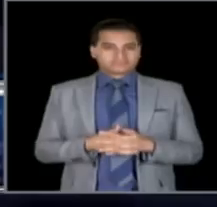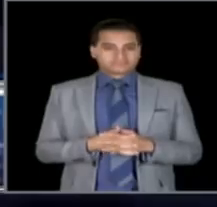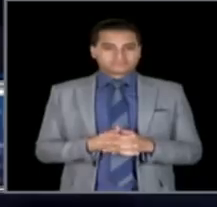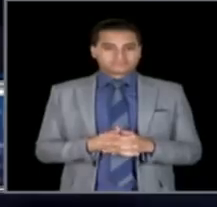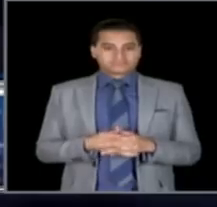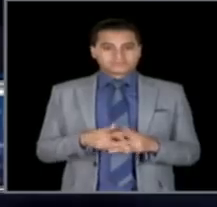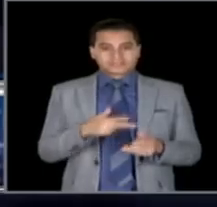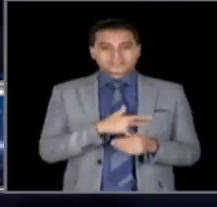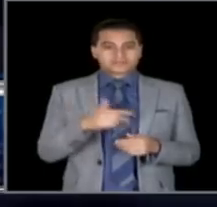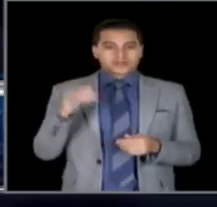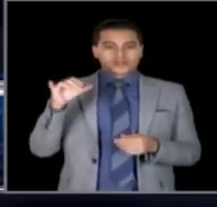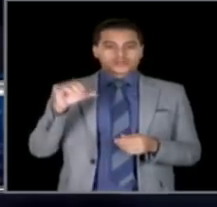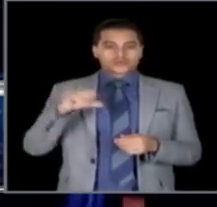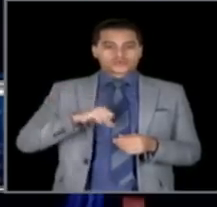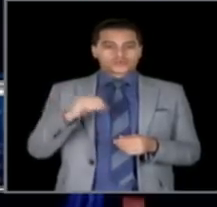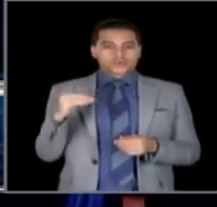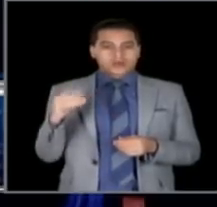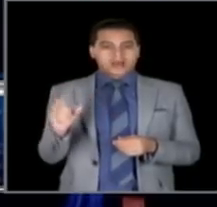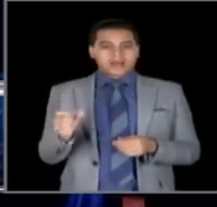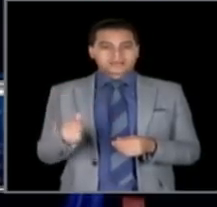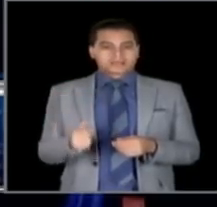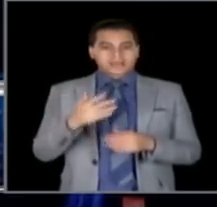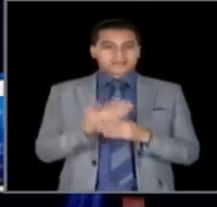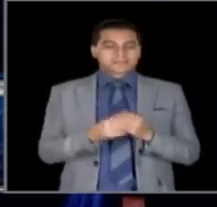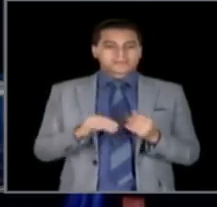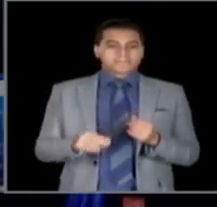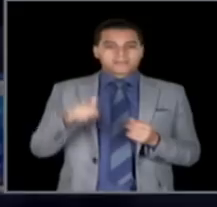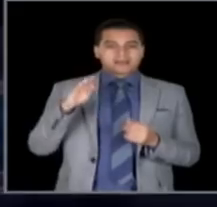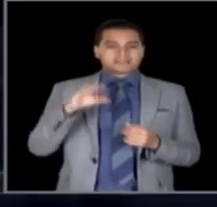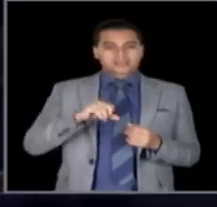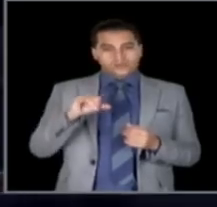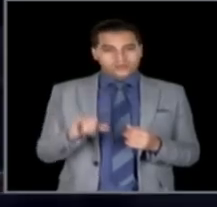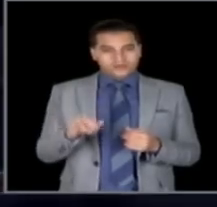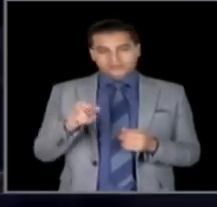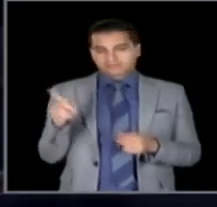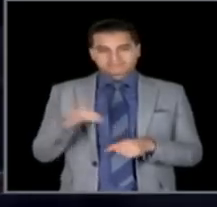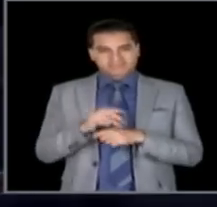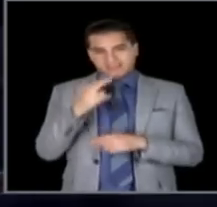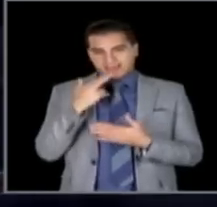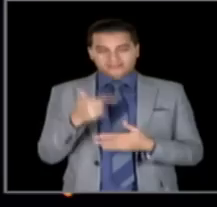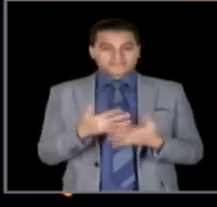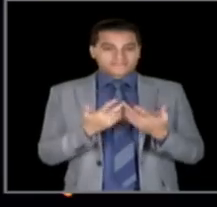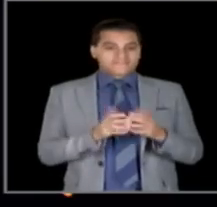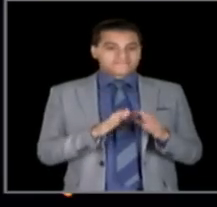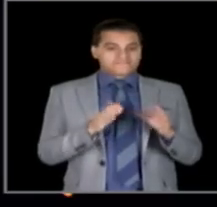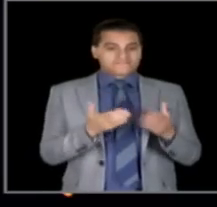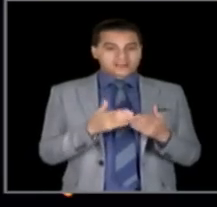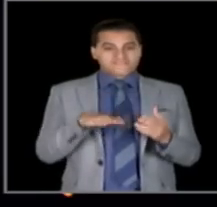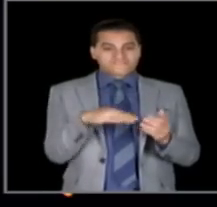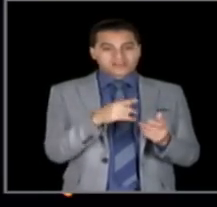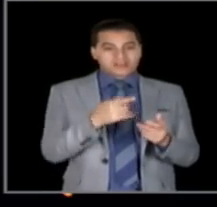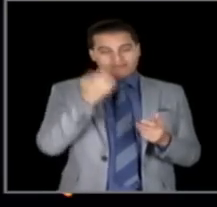يوحنا ابن مسوية. هارد لك لفريق النيل وفريق فايترز، ألف